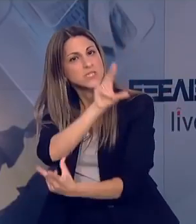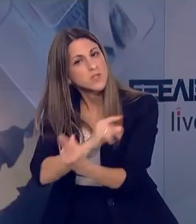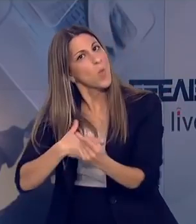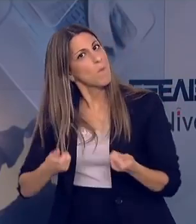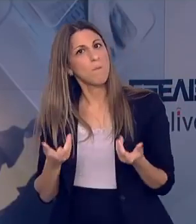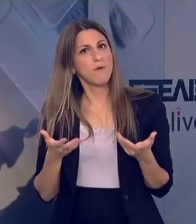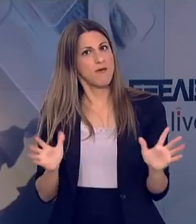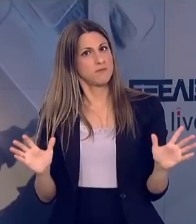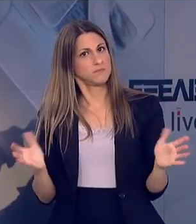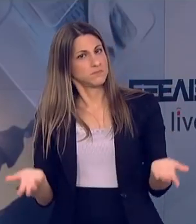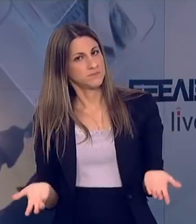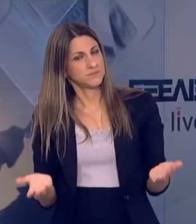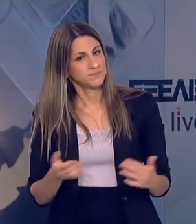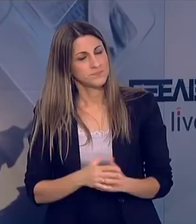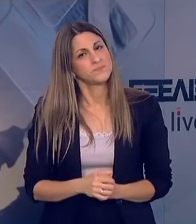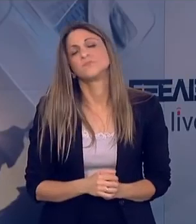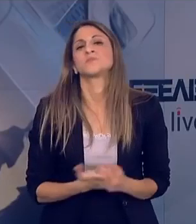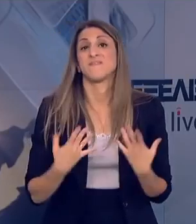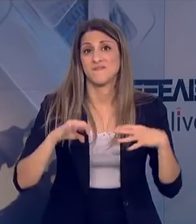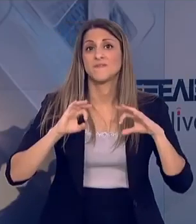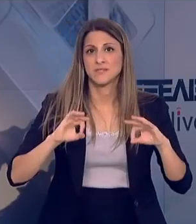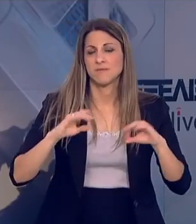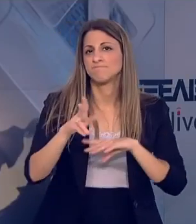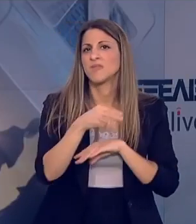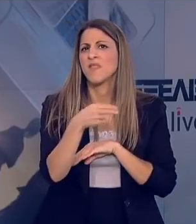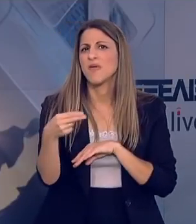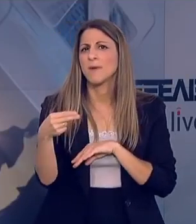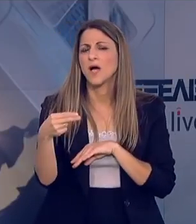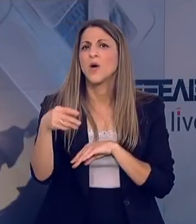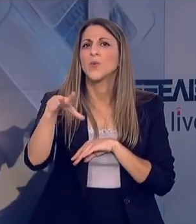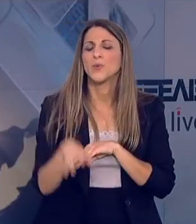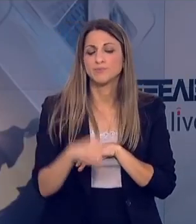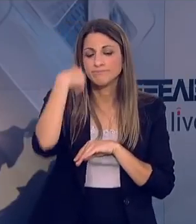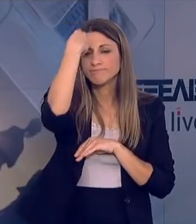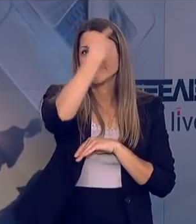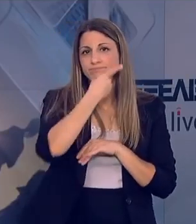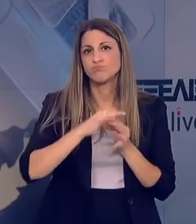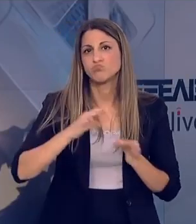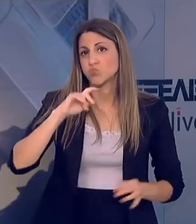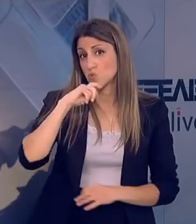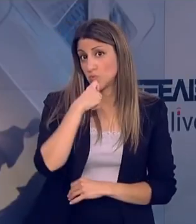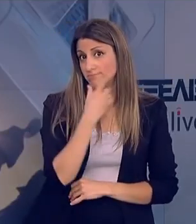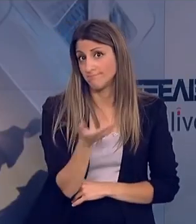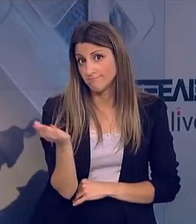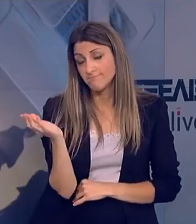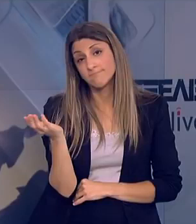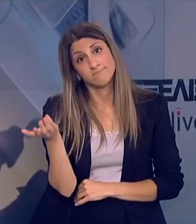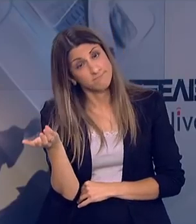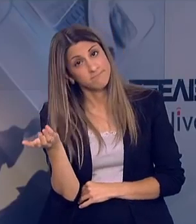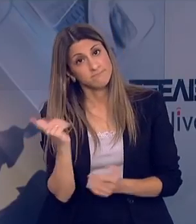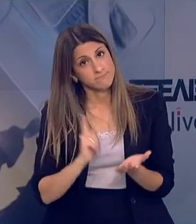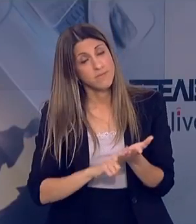κάθε περίπτωση όμως, τα ζητήματα που αφορούν στα προσωπικά δεδομένα είναι ζητήματα τα